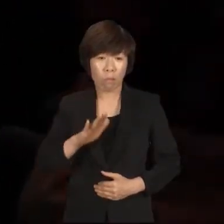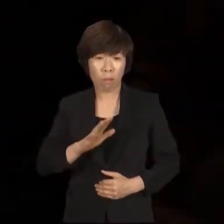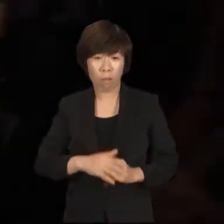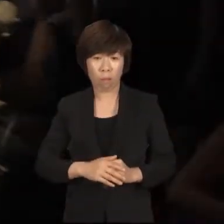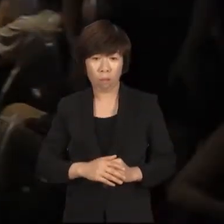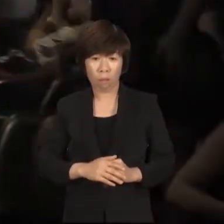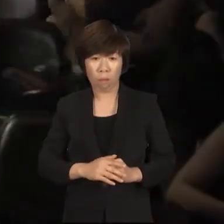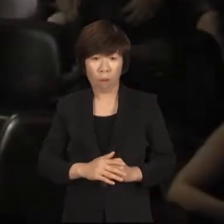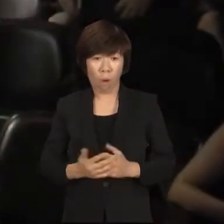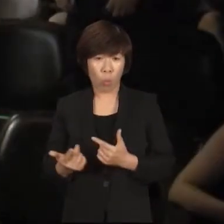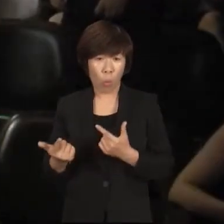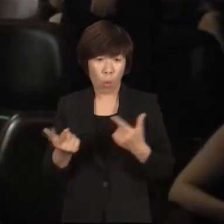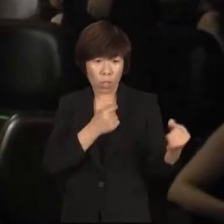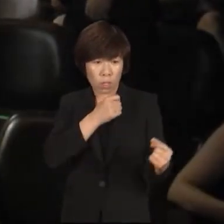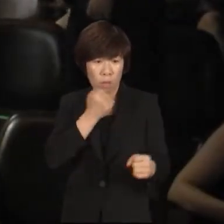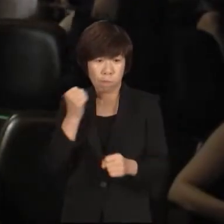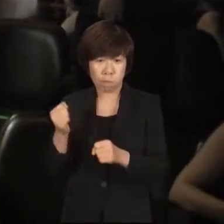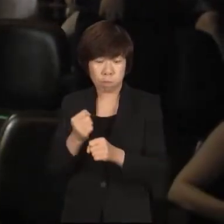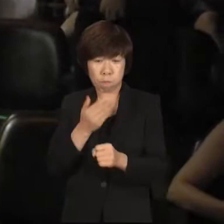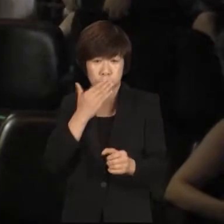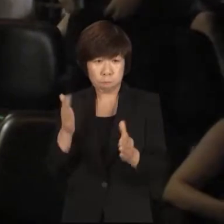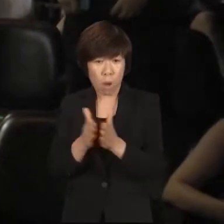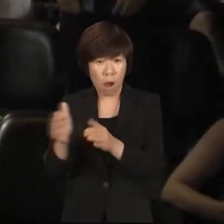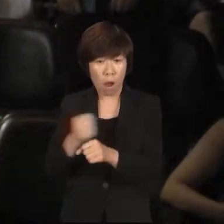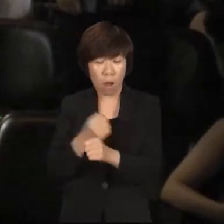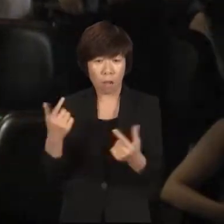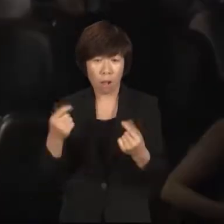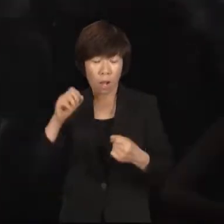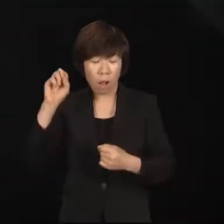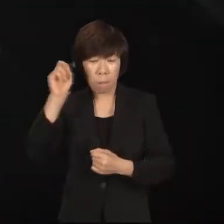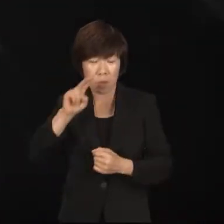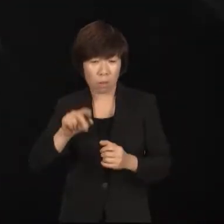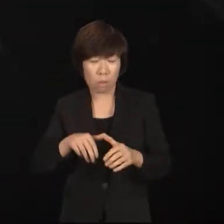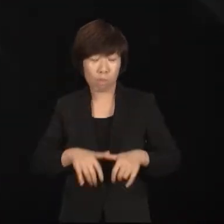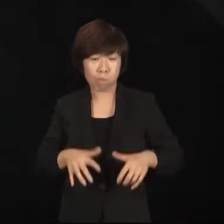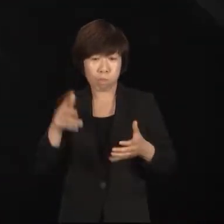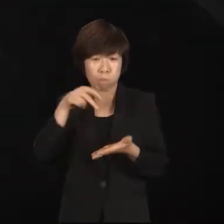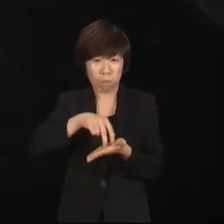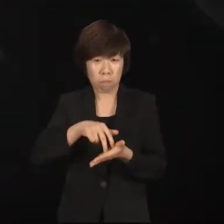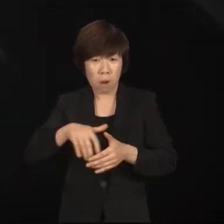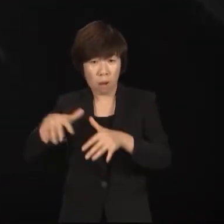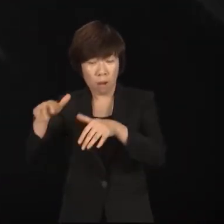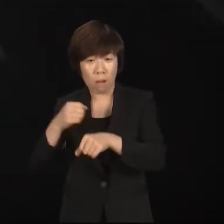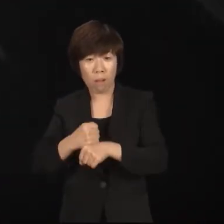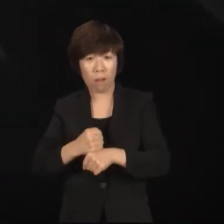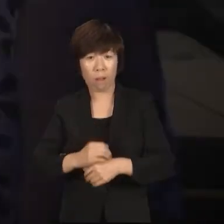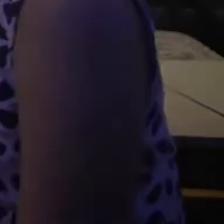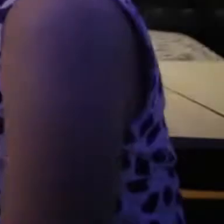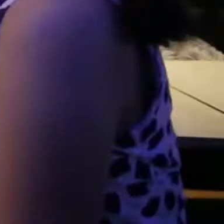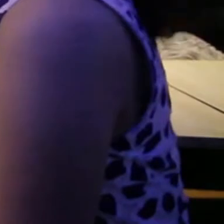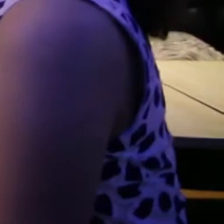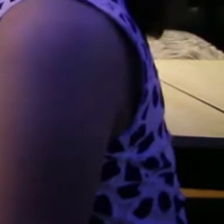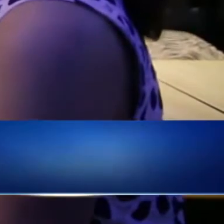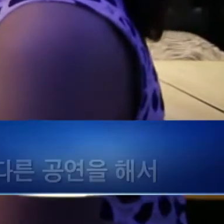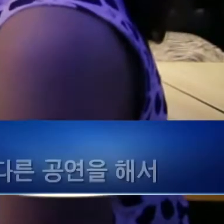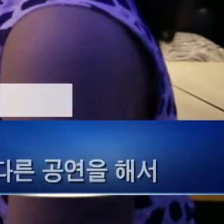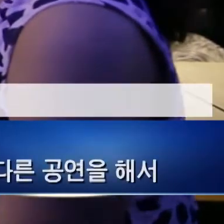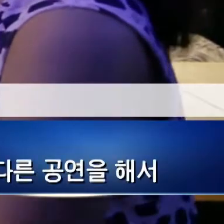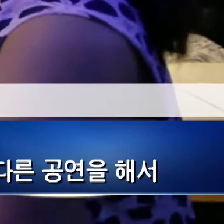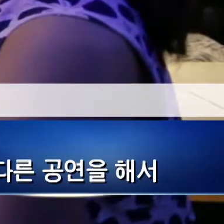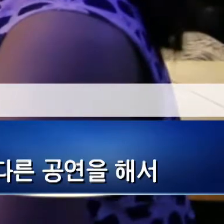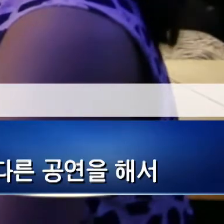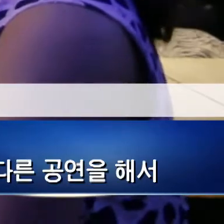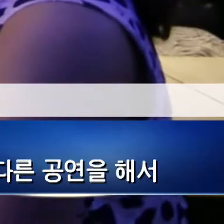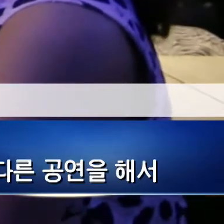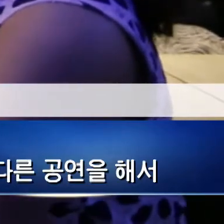마치 모두가 짰다는 듯 갑자기 공연장을 나서는 시민들. 아니 그러면 이제